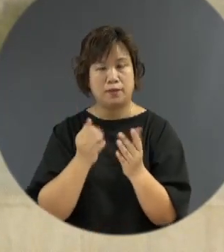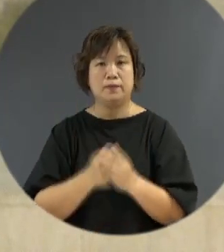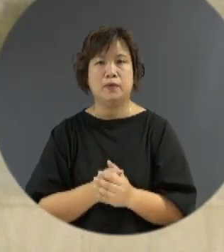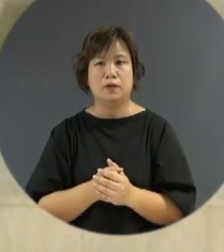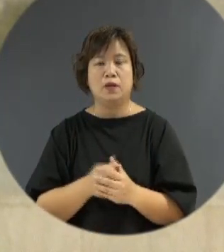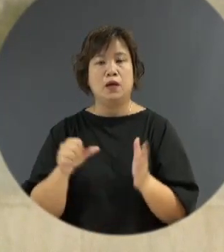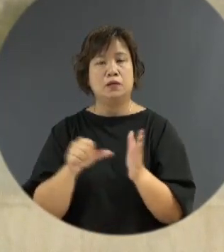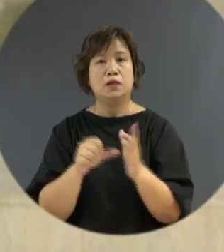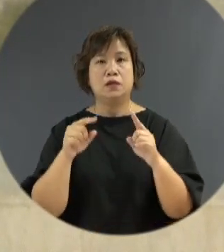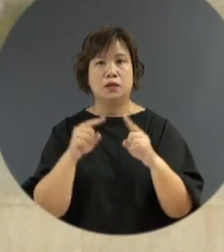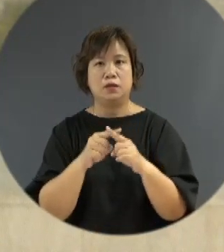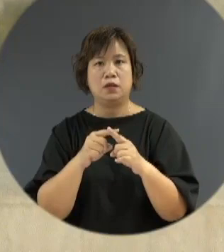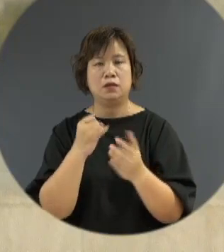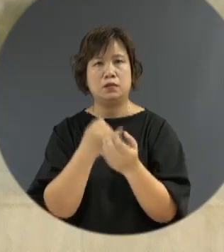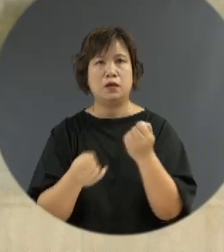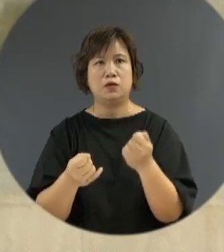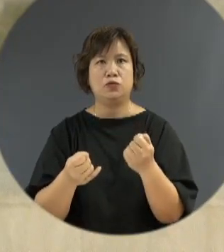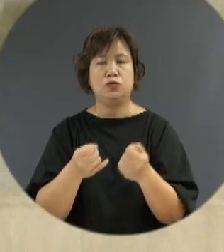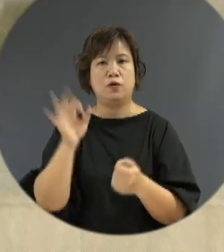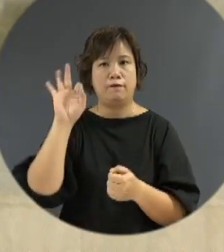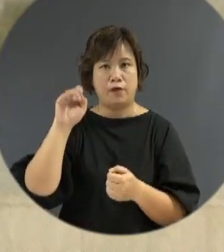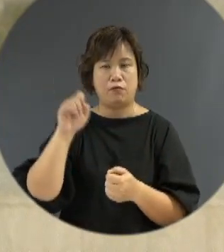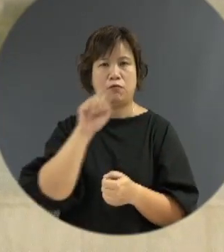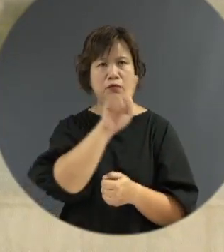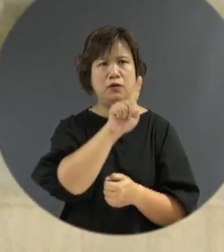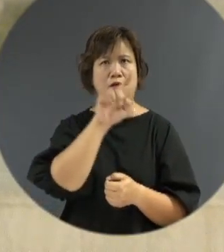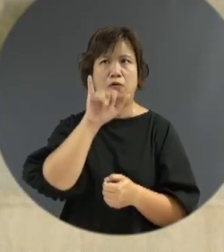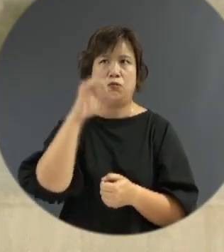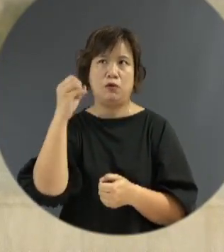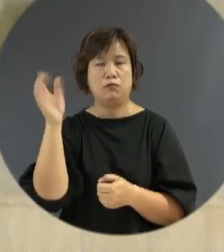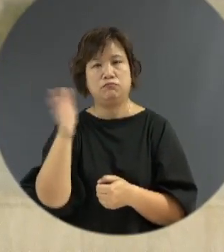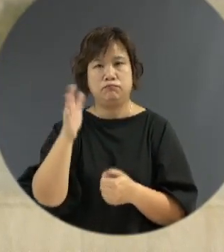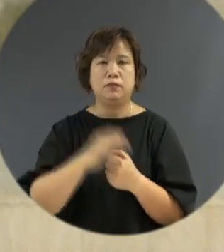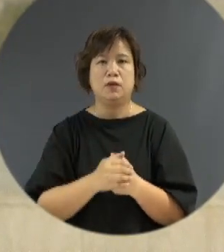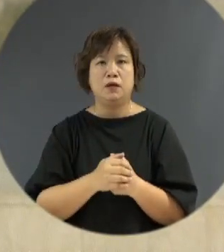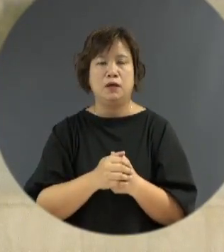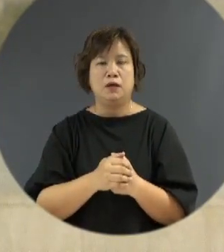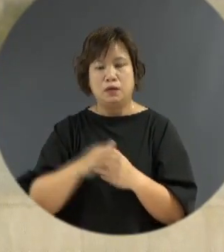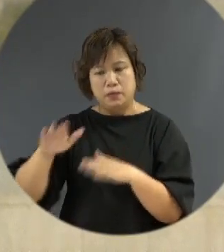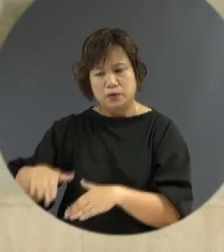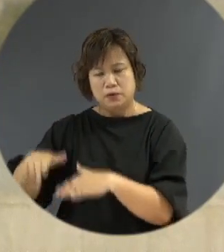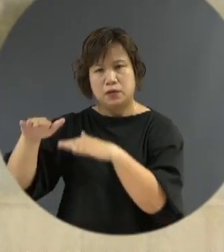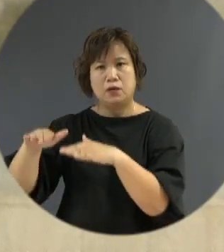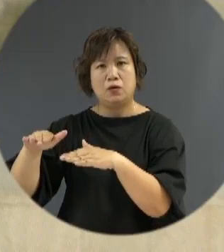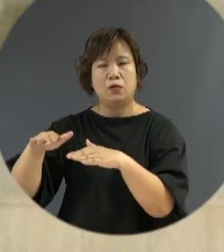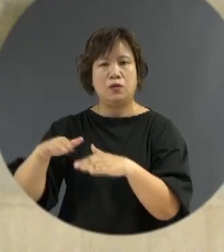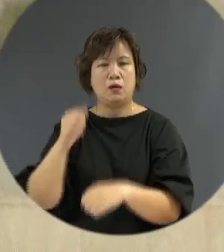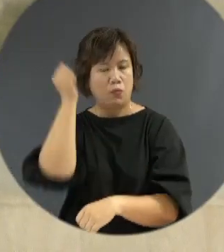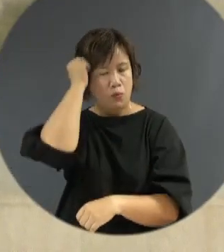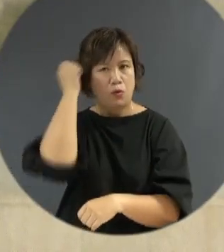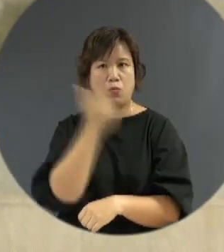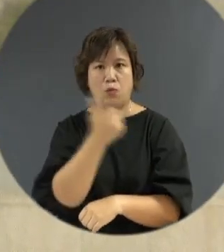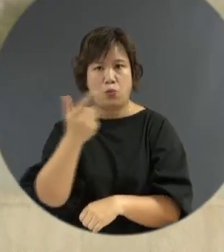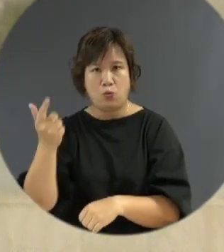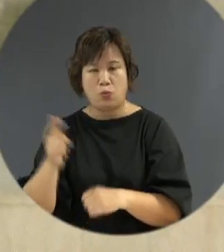圣人生于16世纪法国，自幼身历各种逆境，在